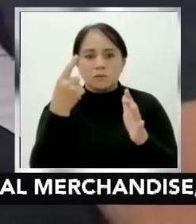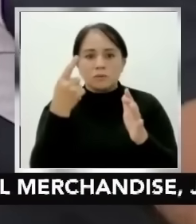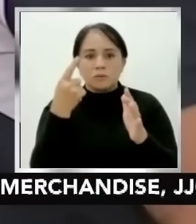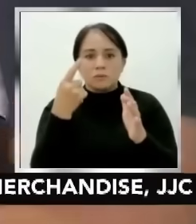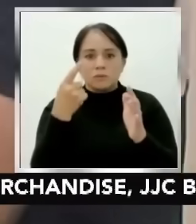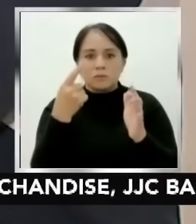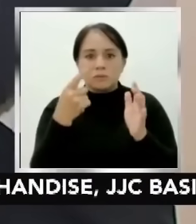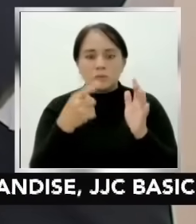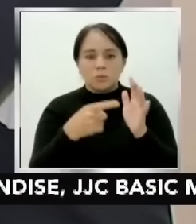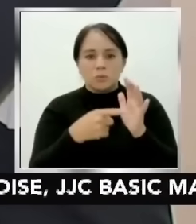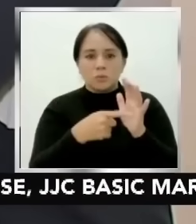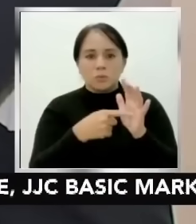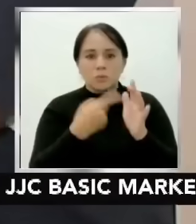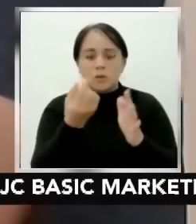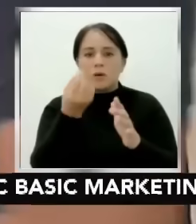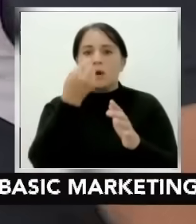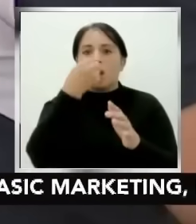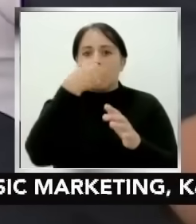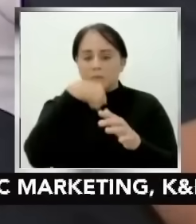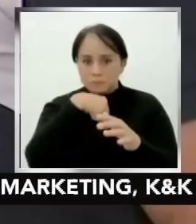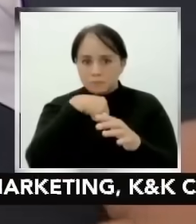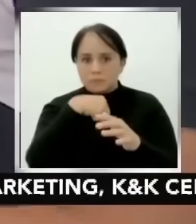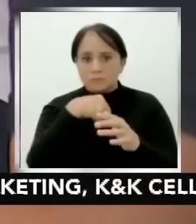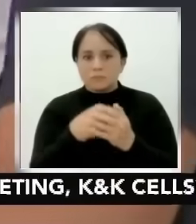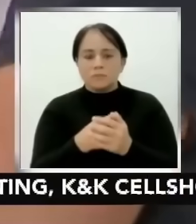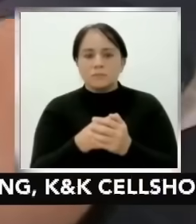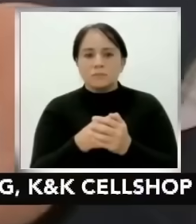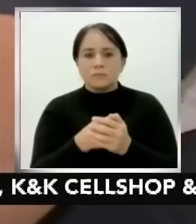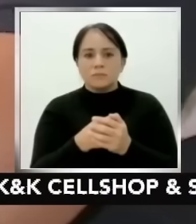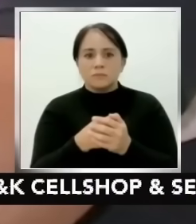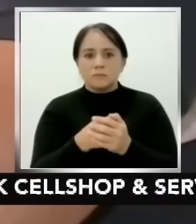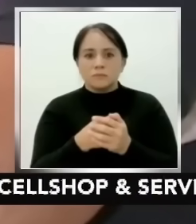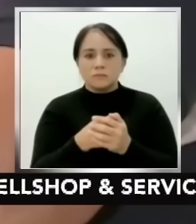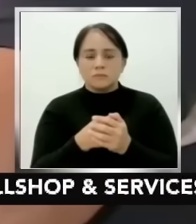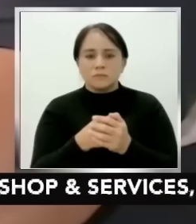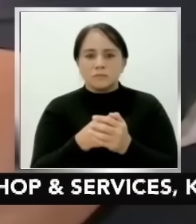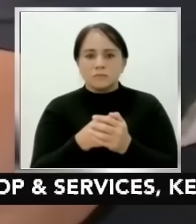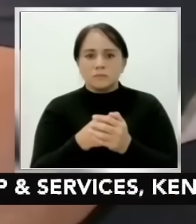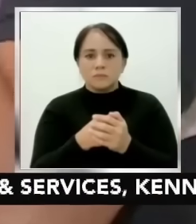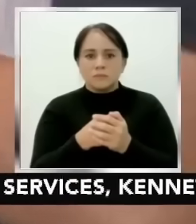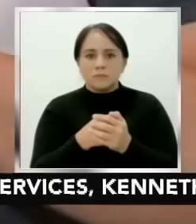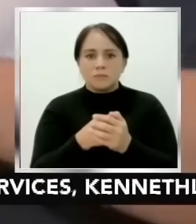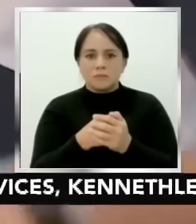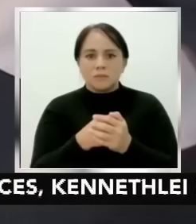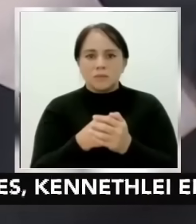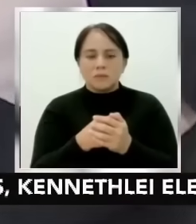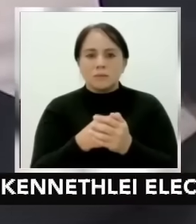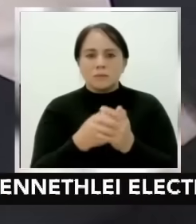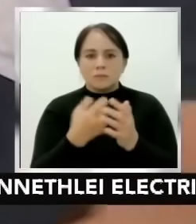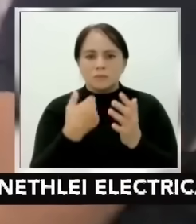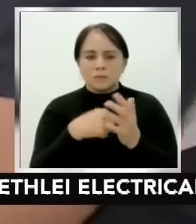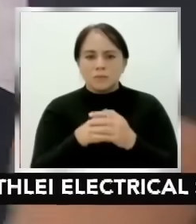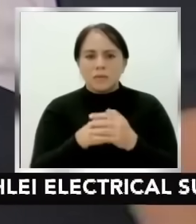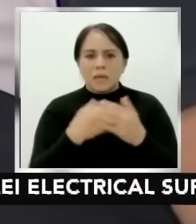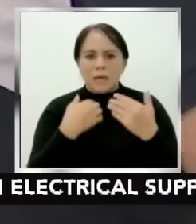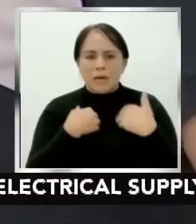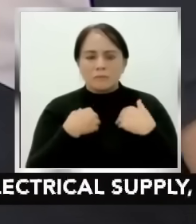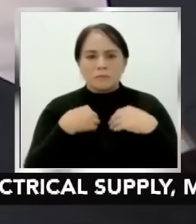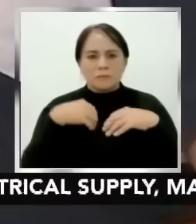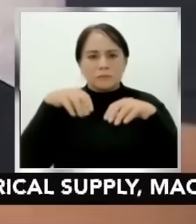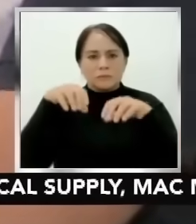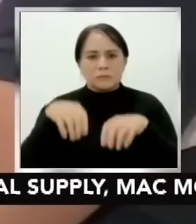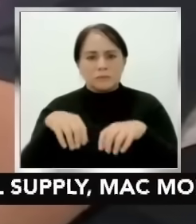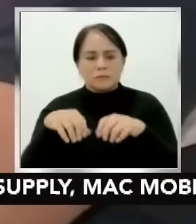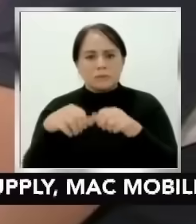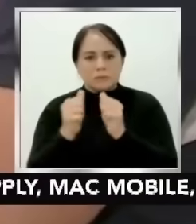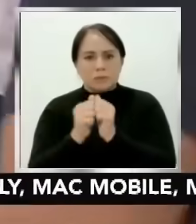time lang po niya isinubo yung object. Opo. Isang paspasan lang na gano'n. Opo. Meron po bang katabi po siyang OTS personnel